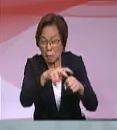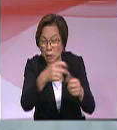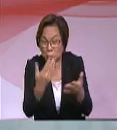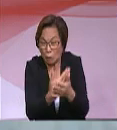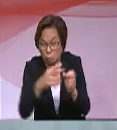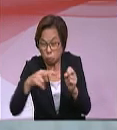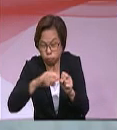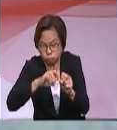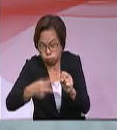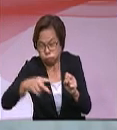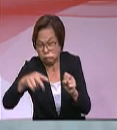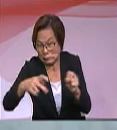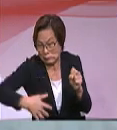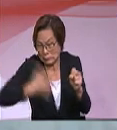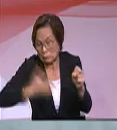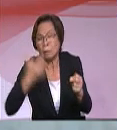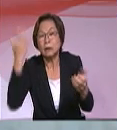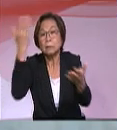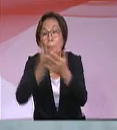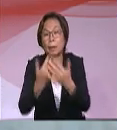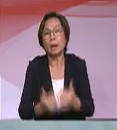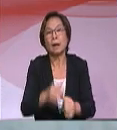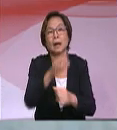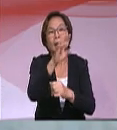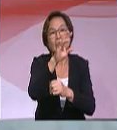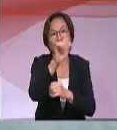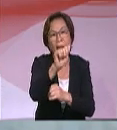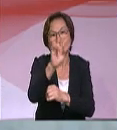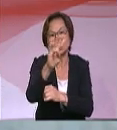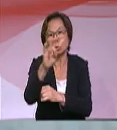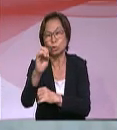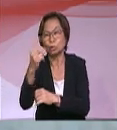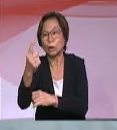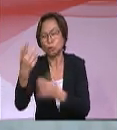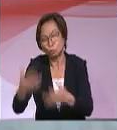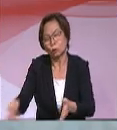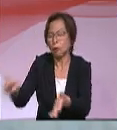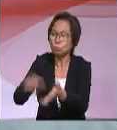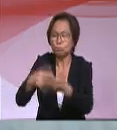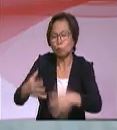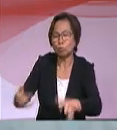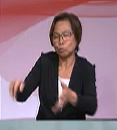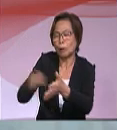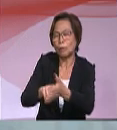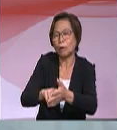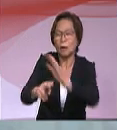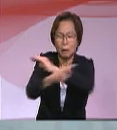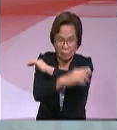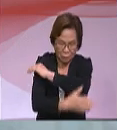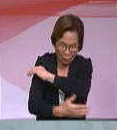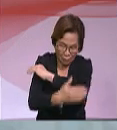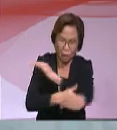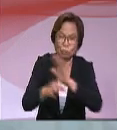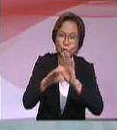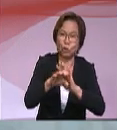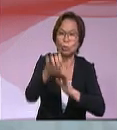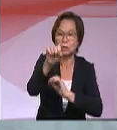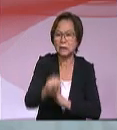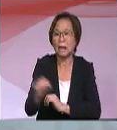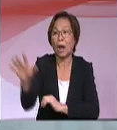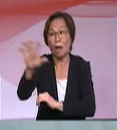ini mutasi A701V telah pun dilaporkan di beberapa negara, contohnya South